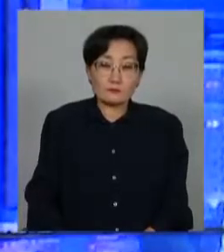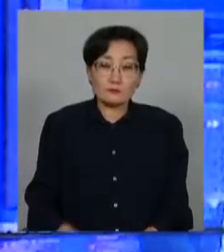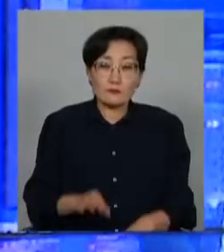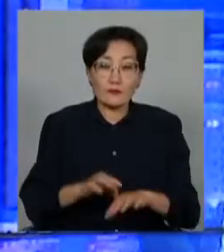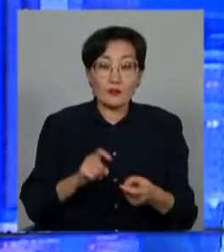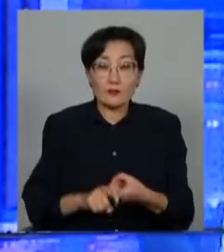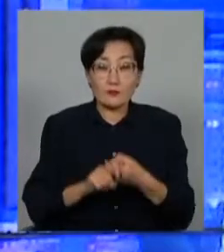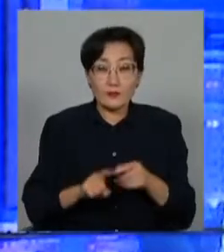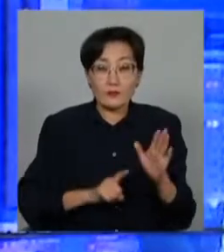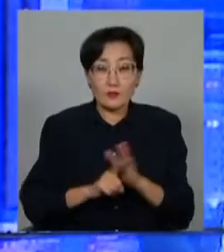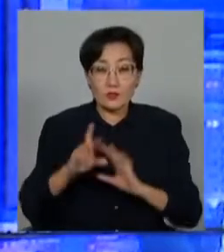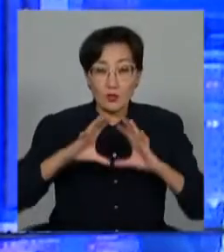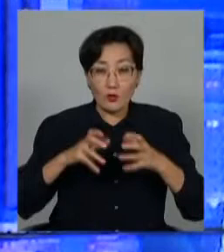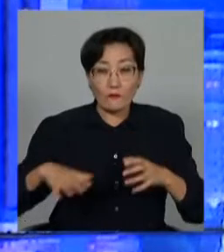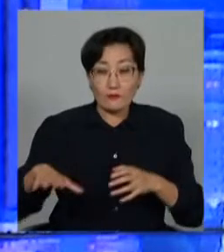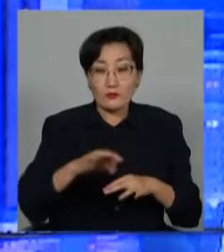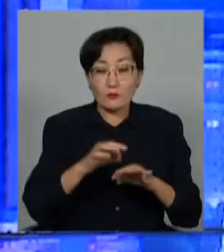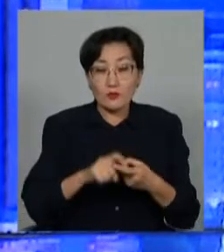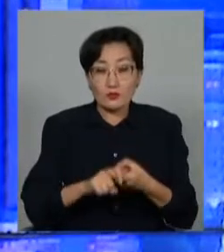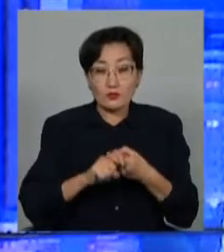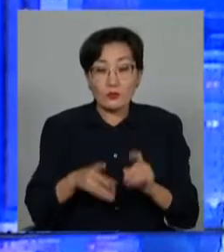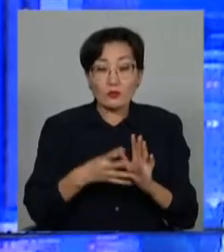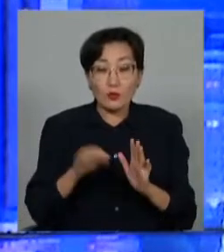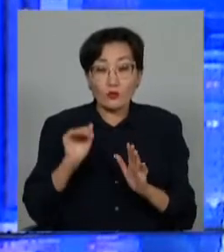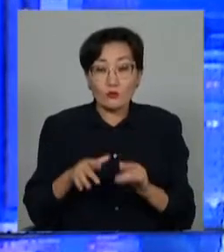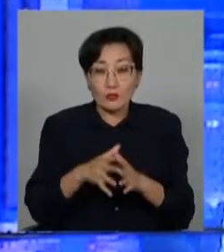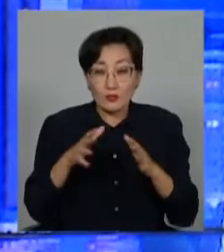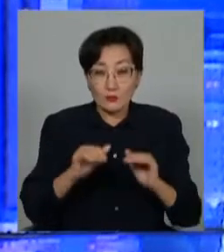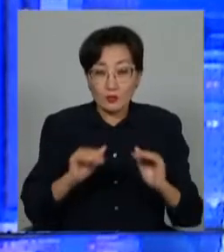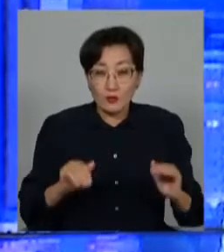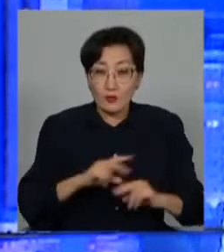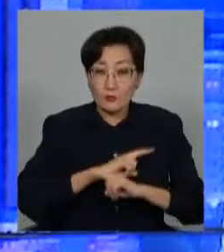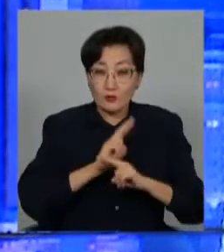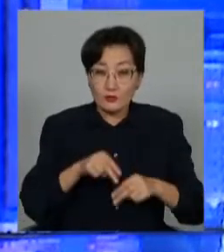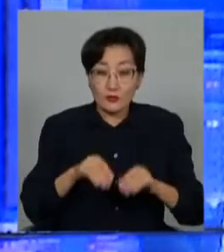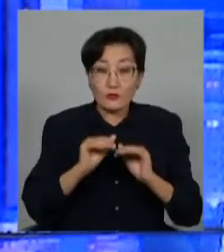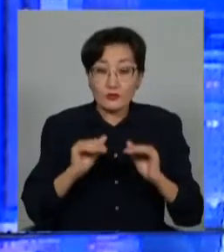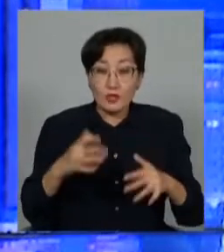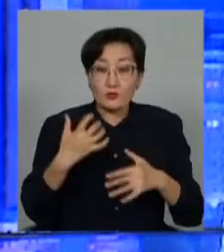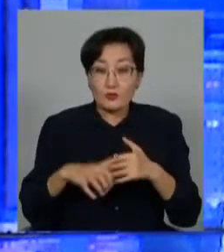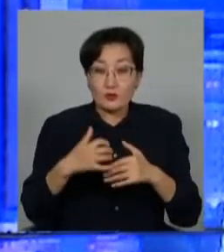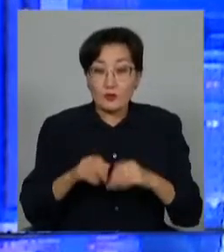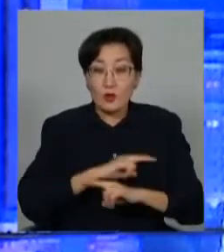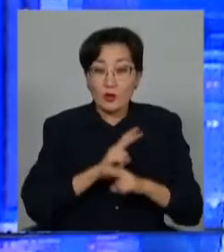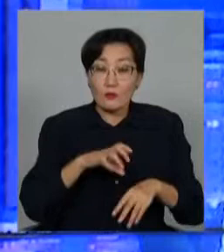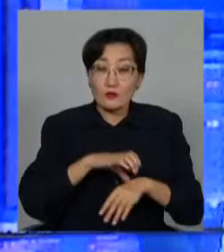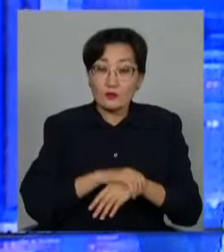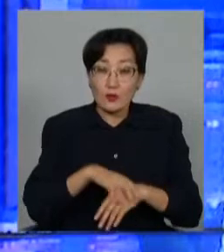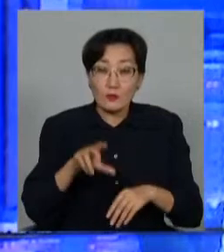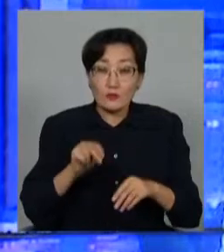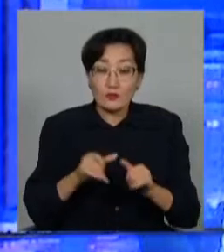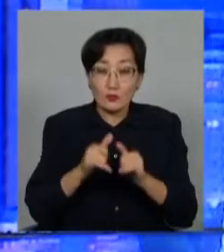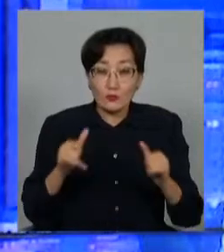Пандемия басталғалы әлем бойынша коронавирустан 9 мыңнан аса бала көз жұмды. Жеткіншектер арасындағы өлім жағдайының